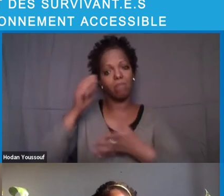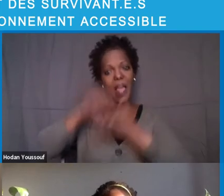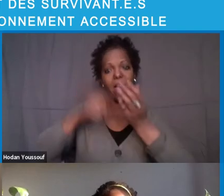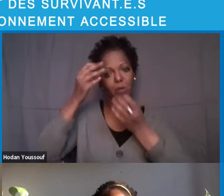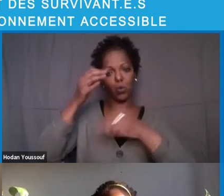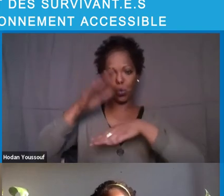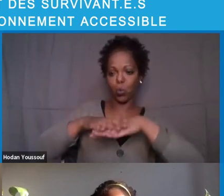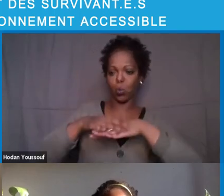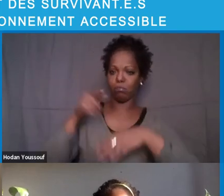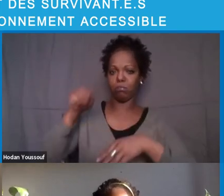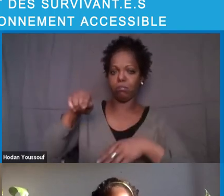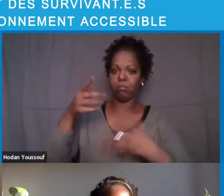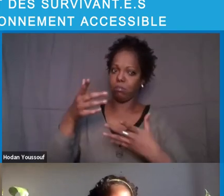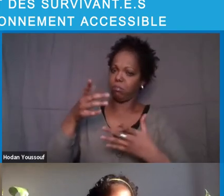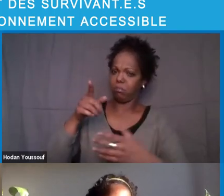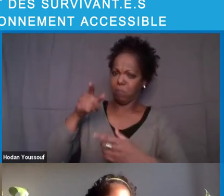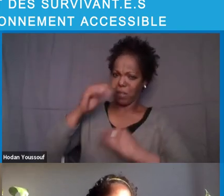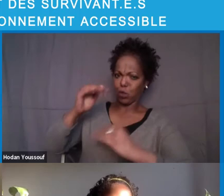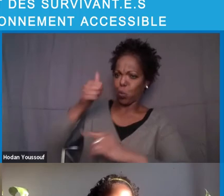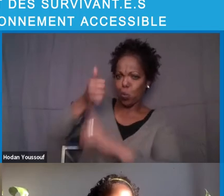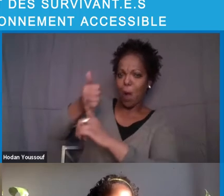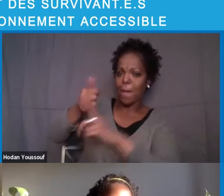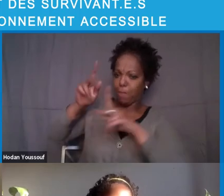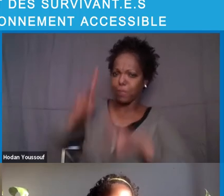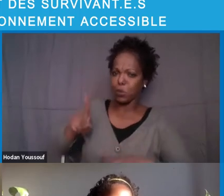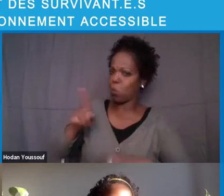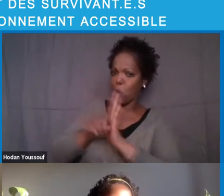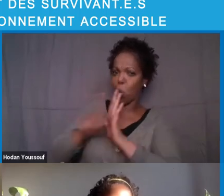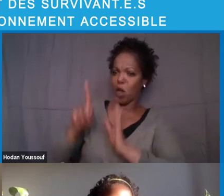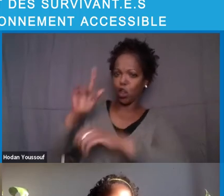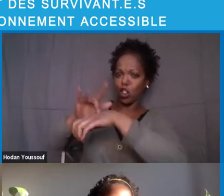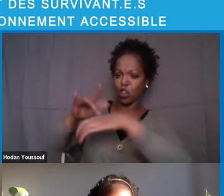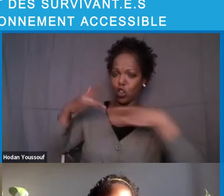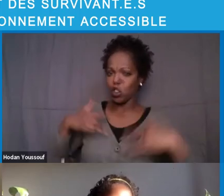d'information pour les femmes sourdes migrantes et leurs enfants.